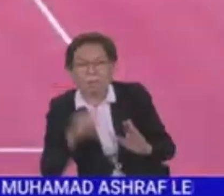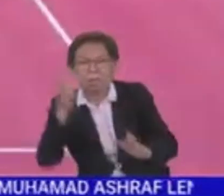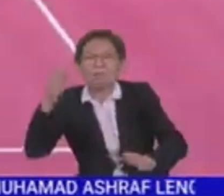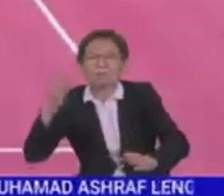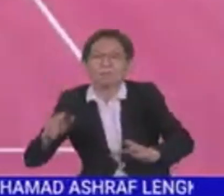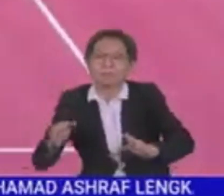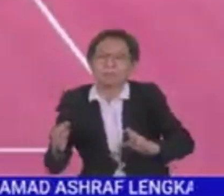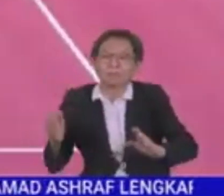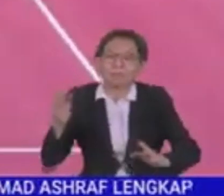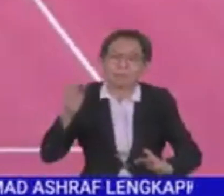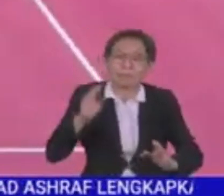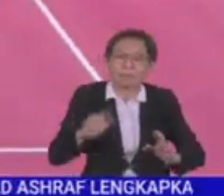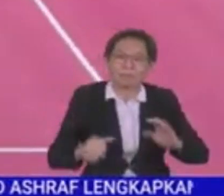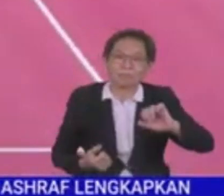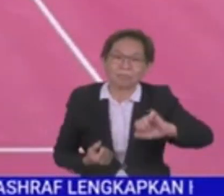taekwondo